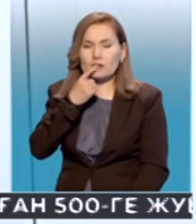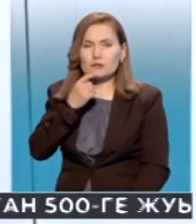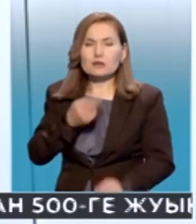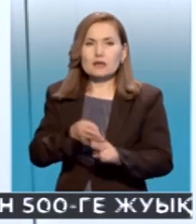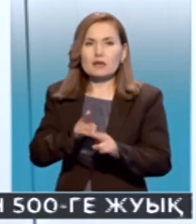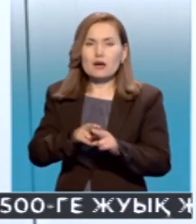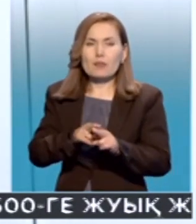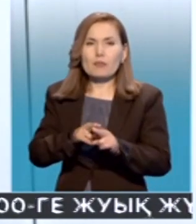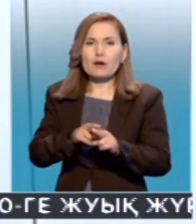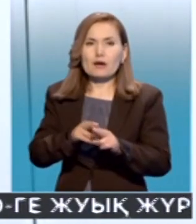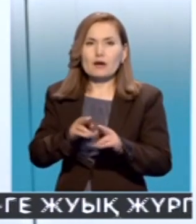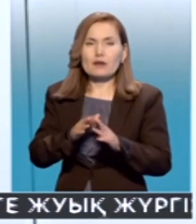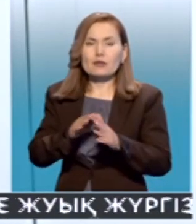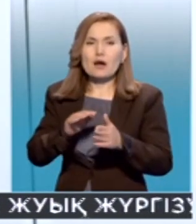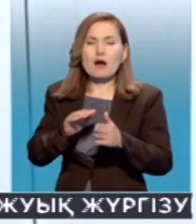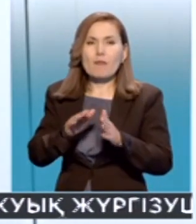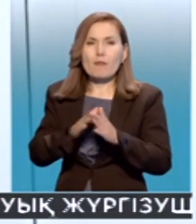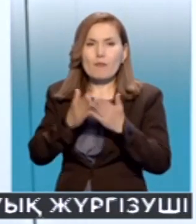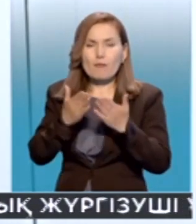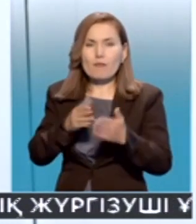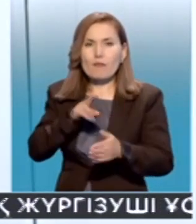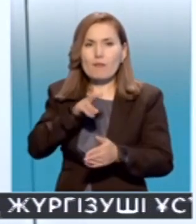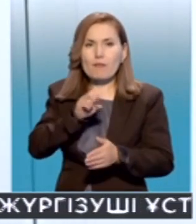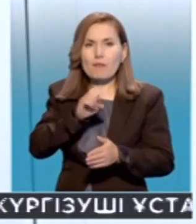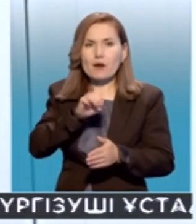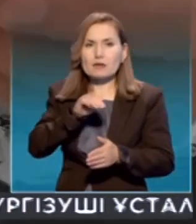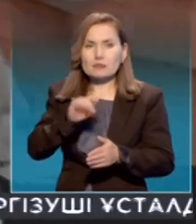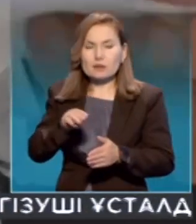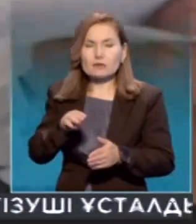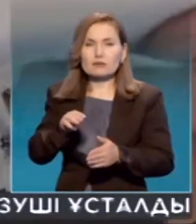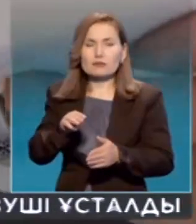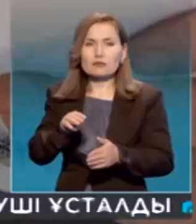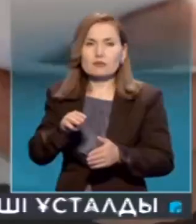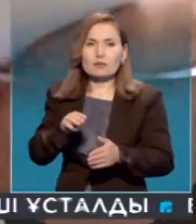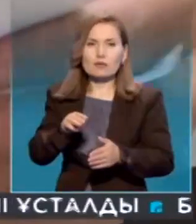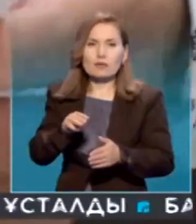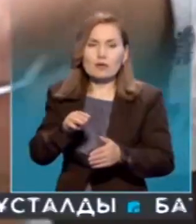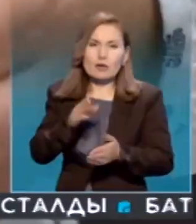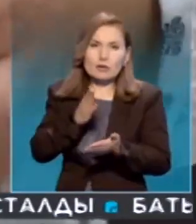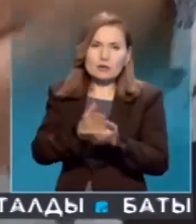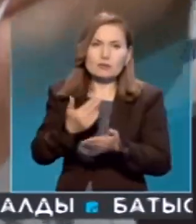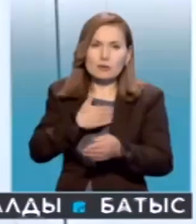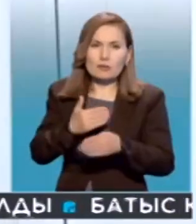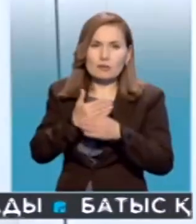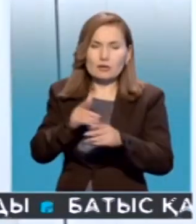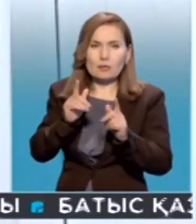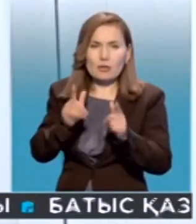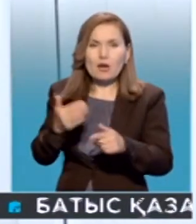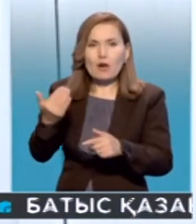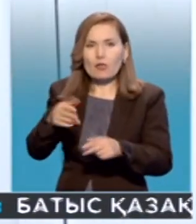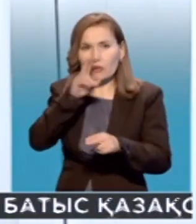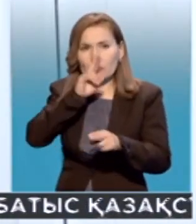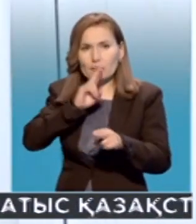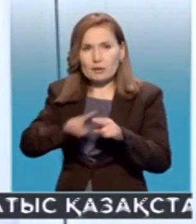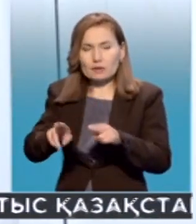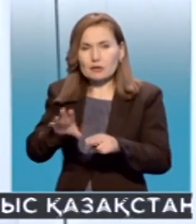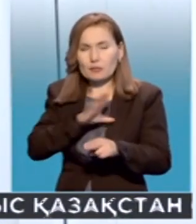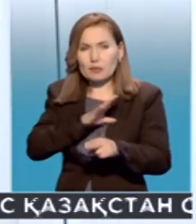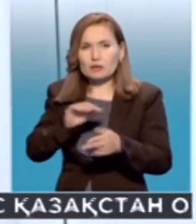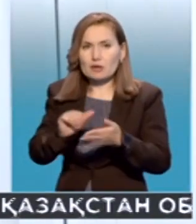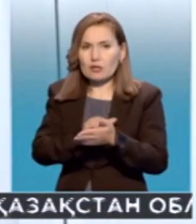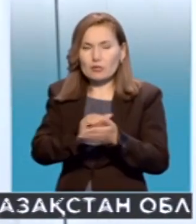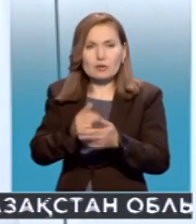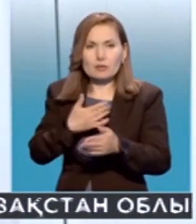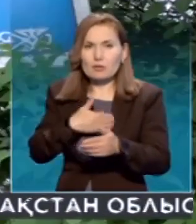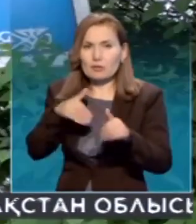ол көмектесетін еді бұл кісіге. Өзін алуға, құжат алуға, азаматтығын ары қарай растауға. Жоғарыдан ғана шешу керек қой,